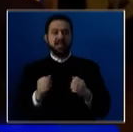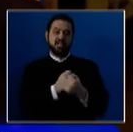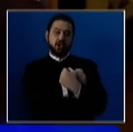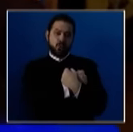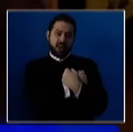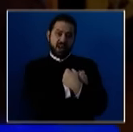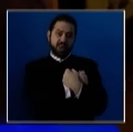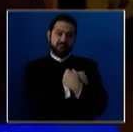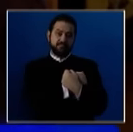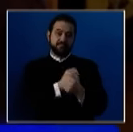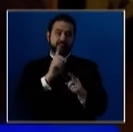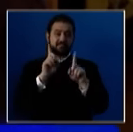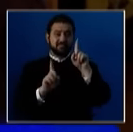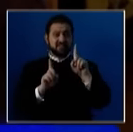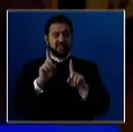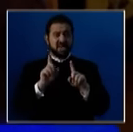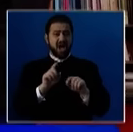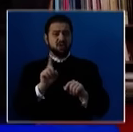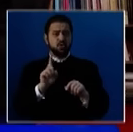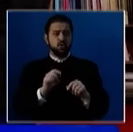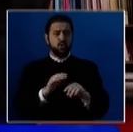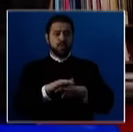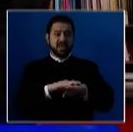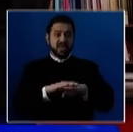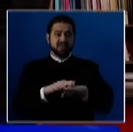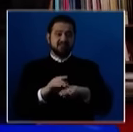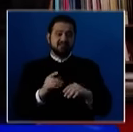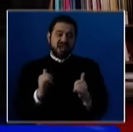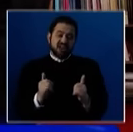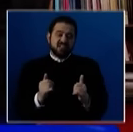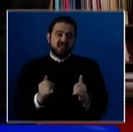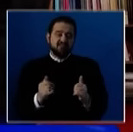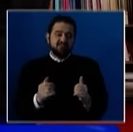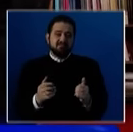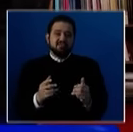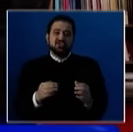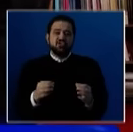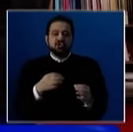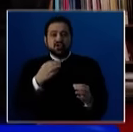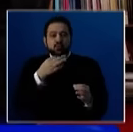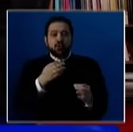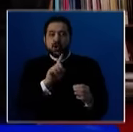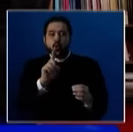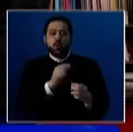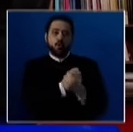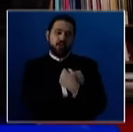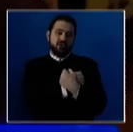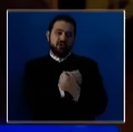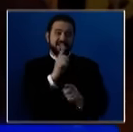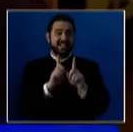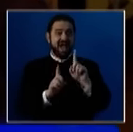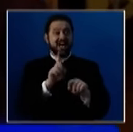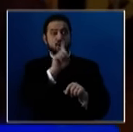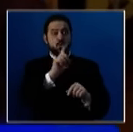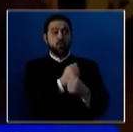iubire. Dacă nu ierți, înseamnă că nu iubești. Dacă nu iubești, înseamnă că